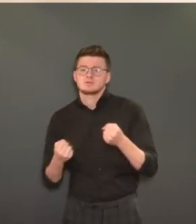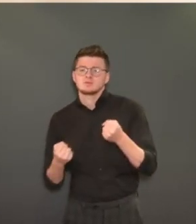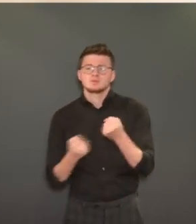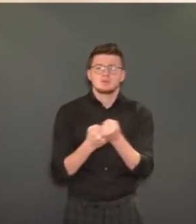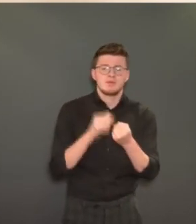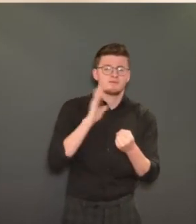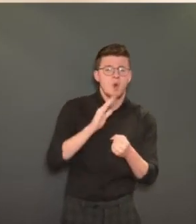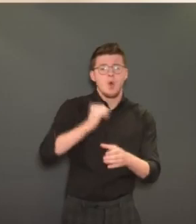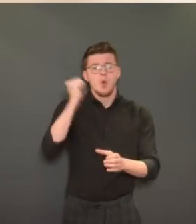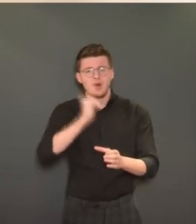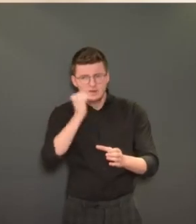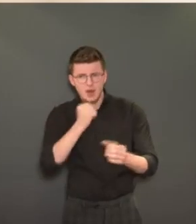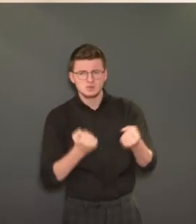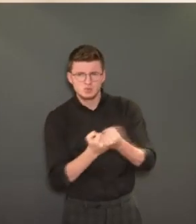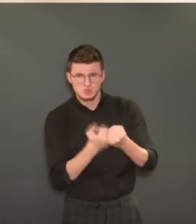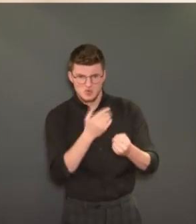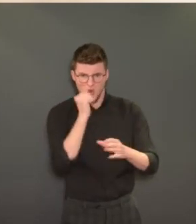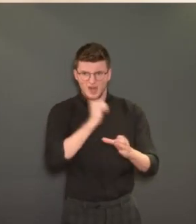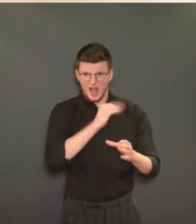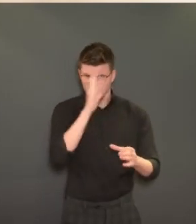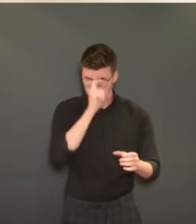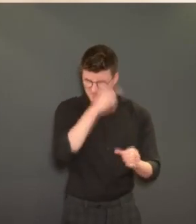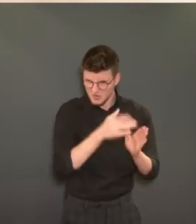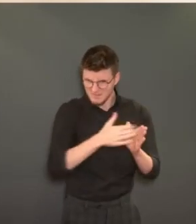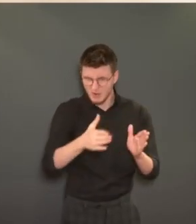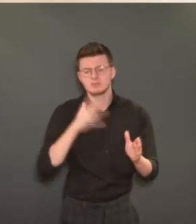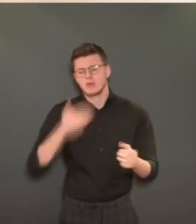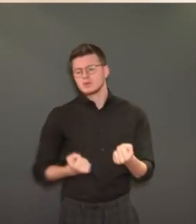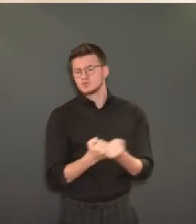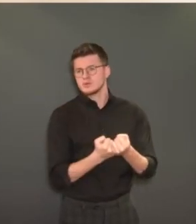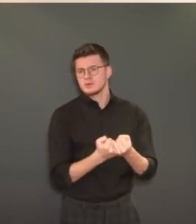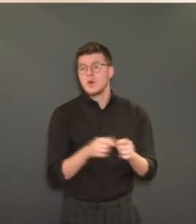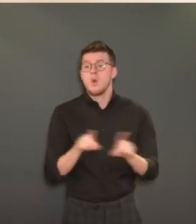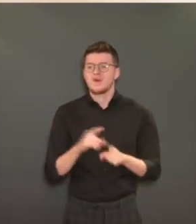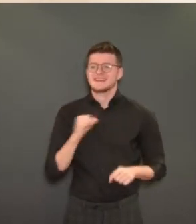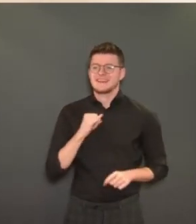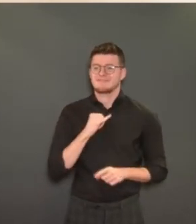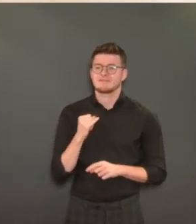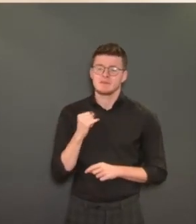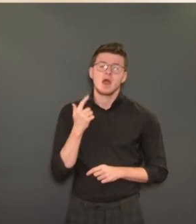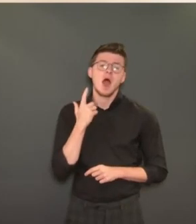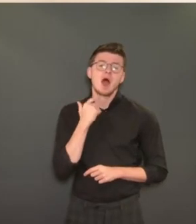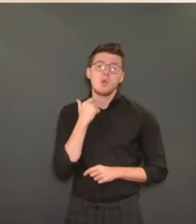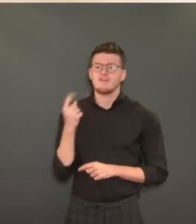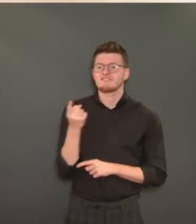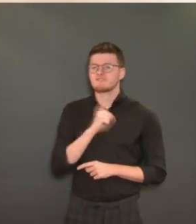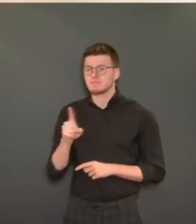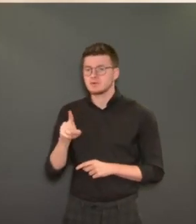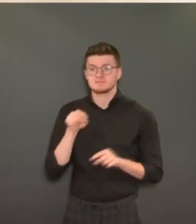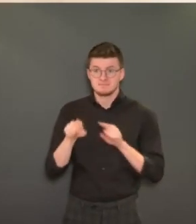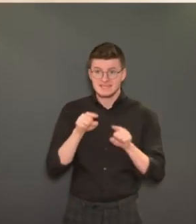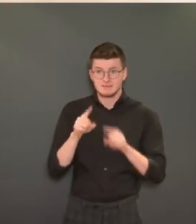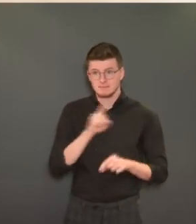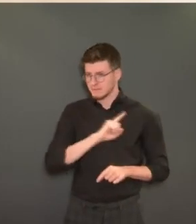un soutien pour le secteur du HoReCa pour les soutenir pendant cette période très dure. Il y aura également une interdiction de vente